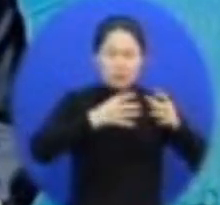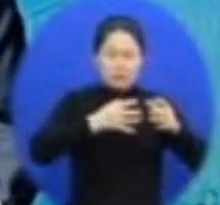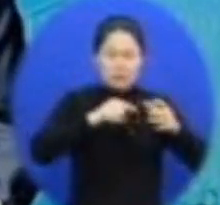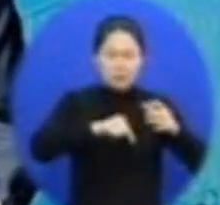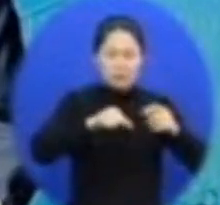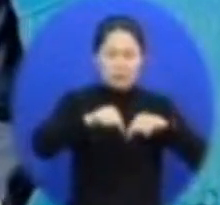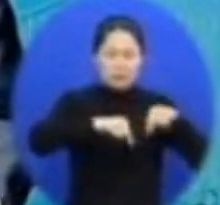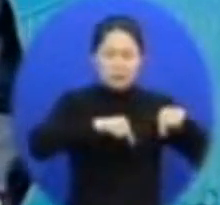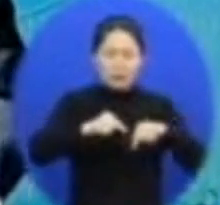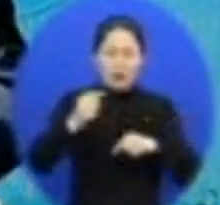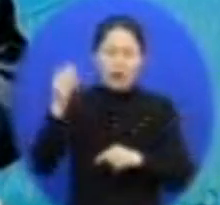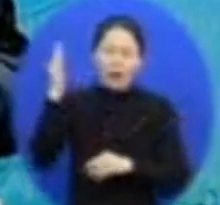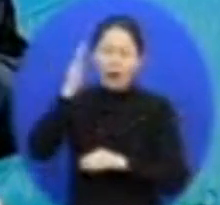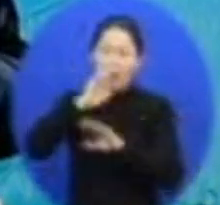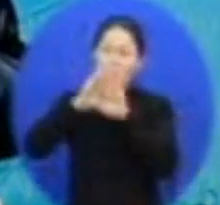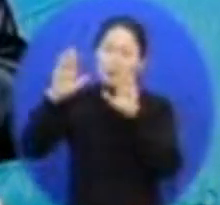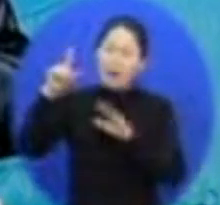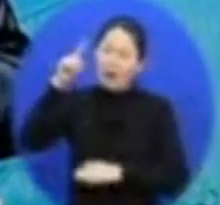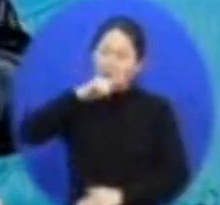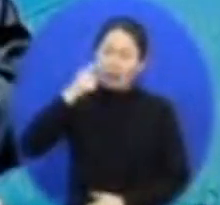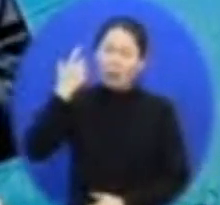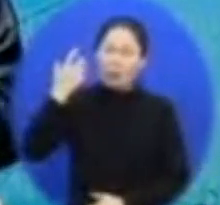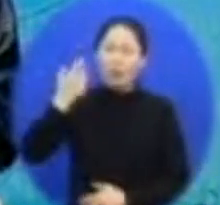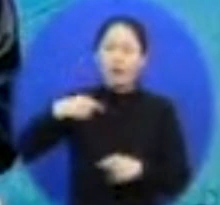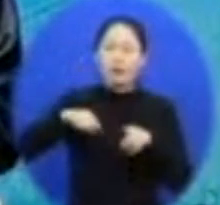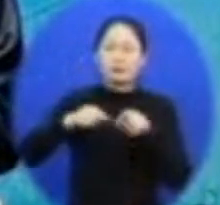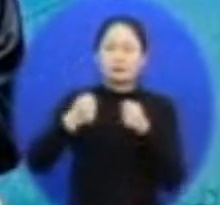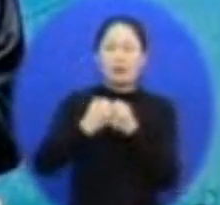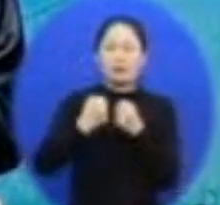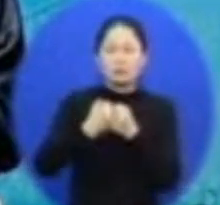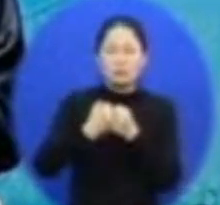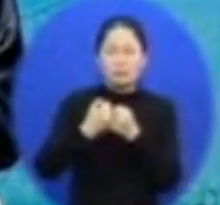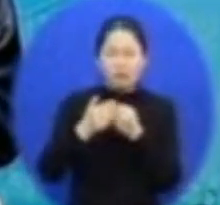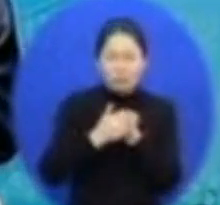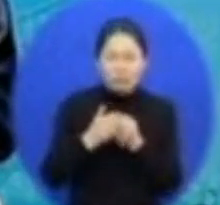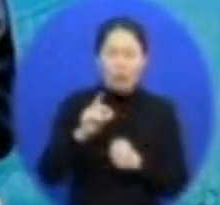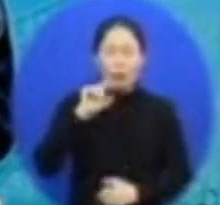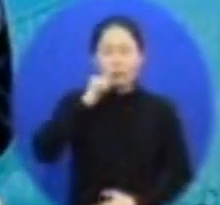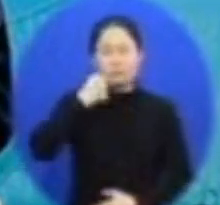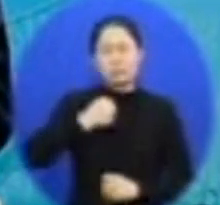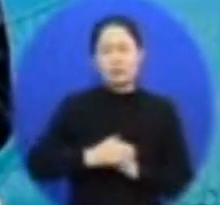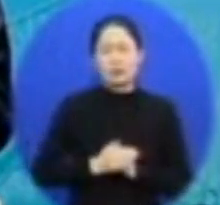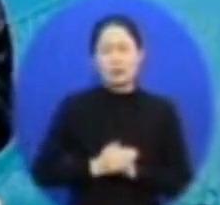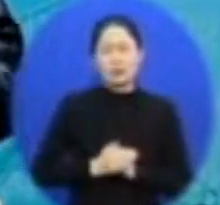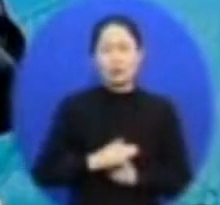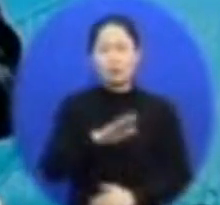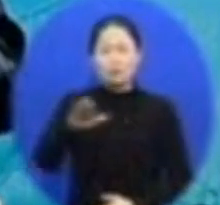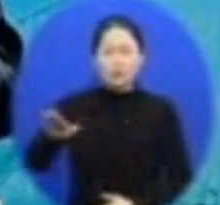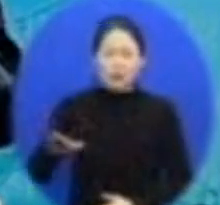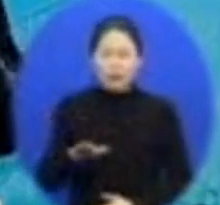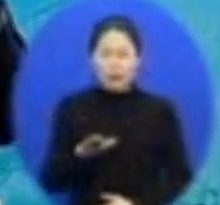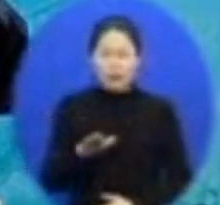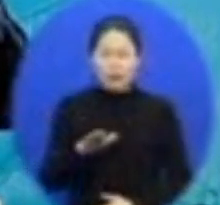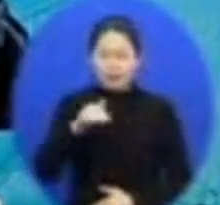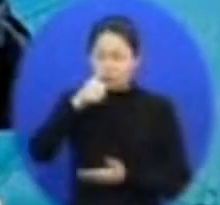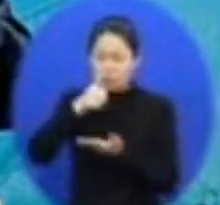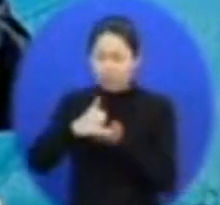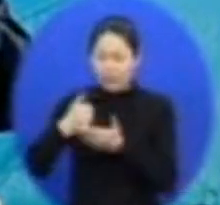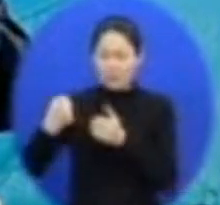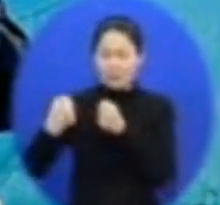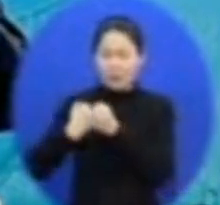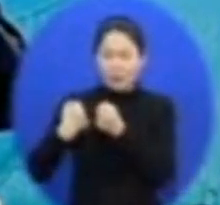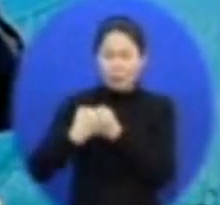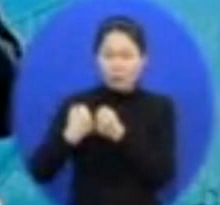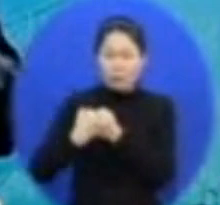거예요 그래서 죄와 싸우는 것이 어려운 겁니다 우리가 그냥 죄와 싸우려고